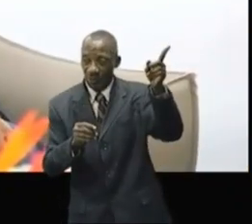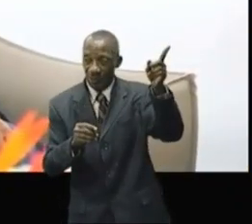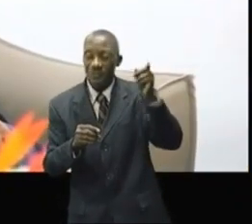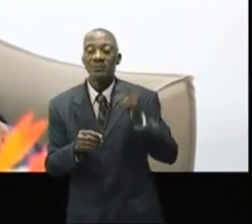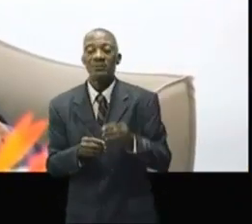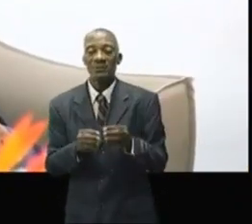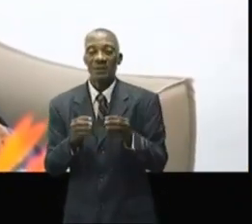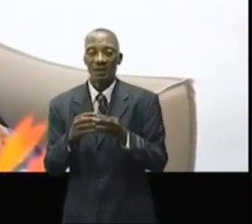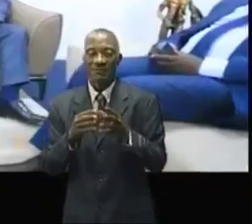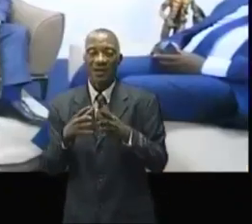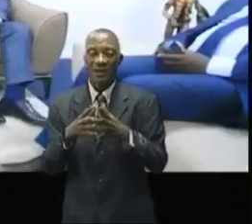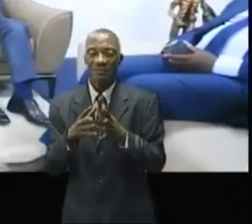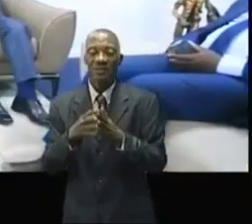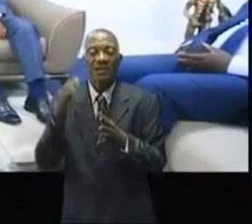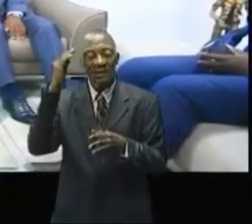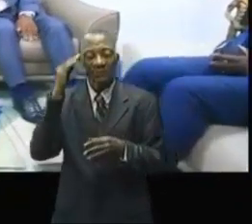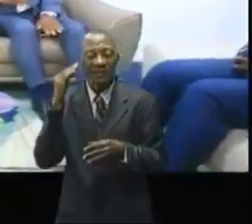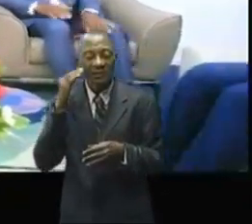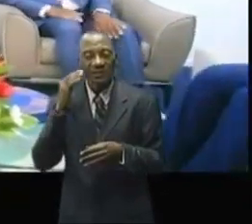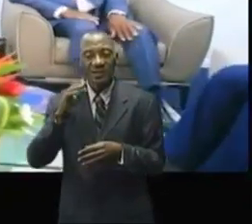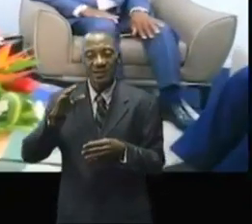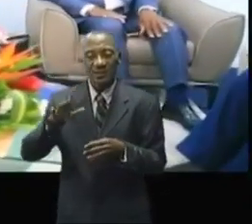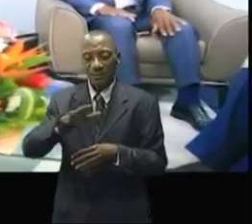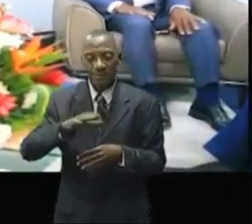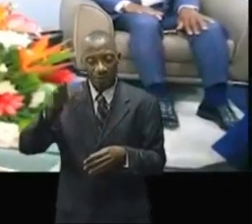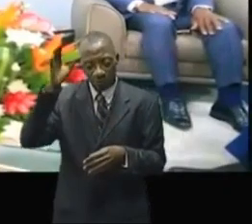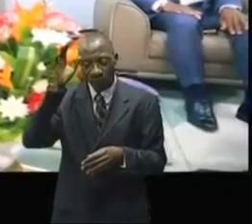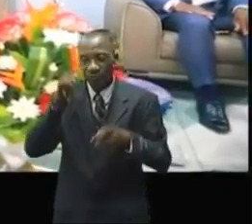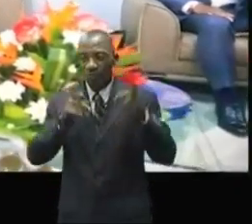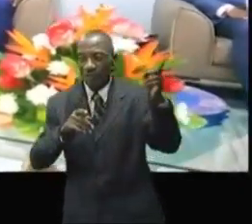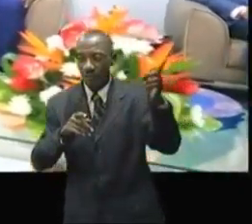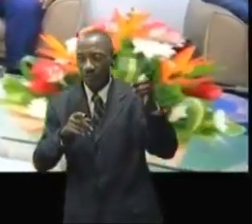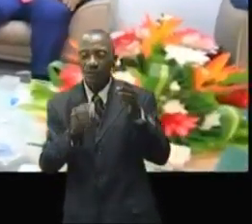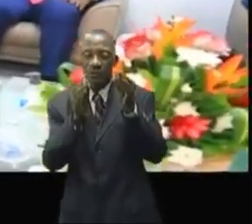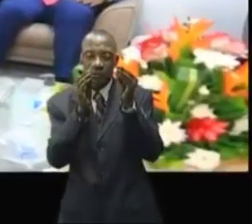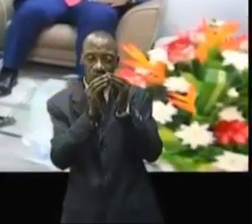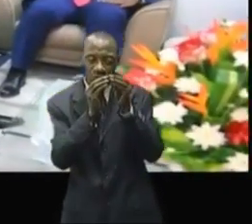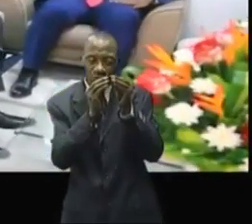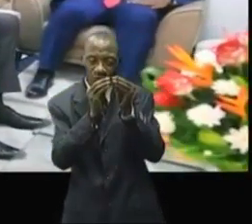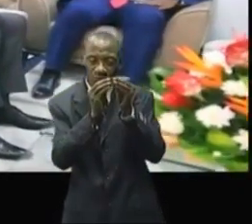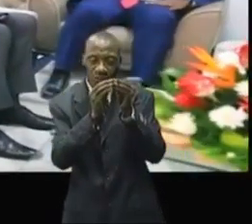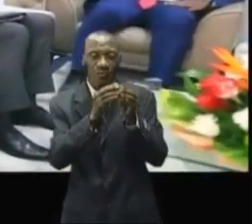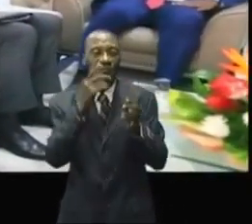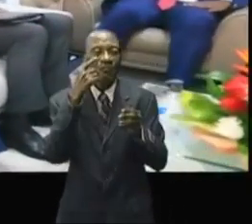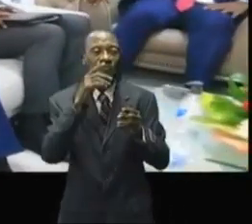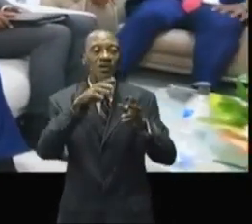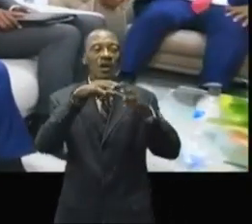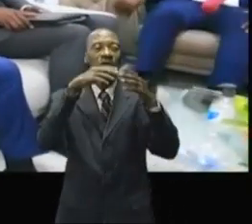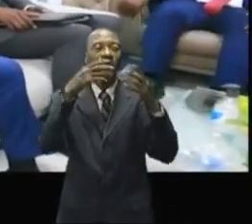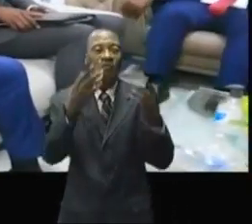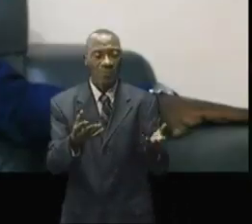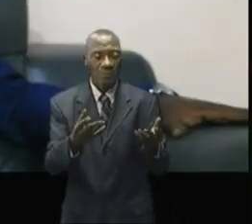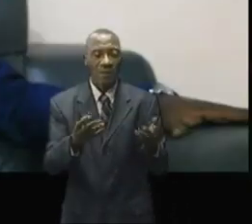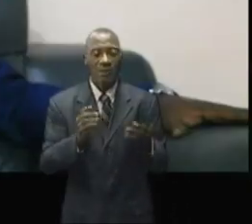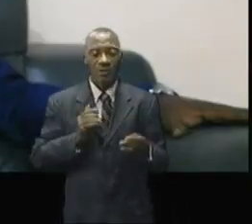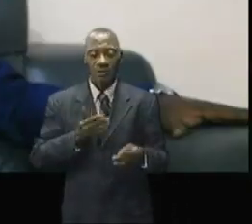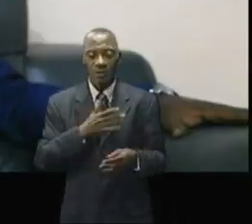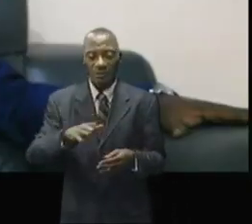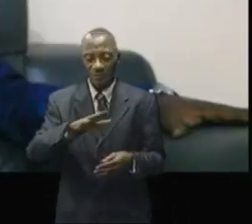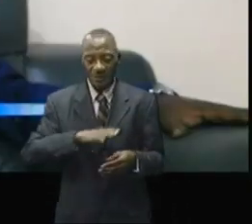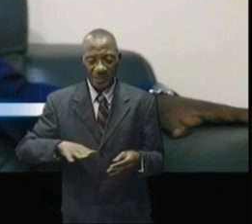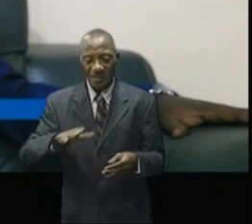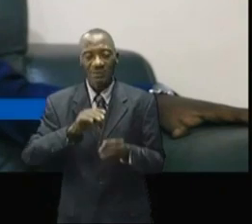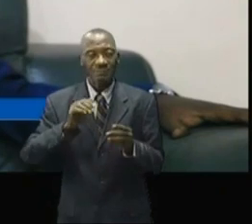ivoirien Siandou Fofana lors de son séjour officiel à Abidjan. Et à sa qualité de président de CAF, soit